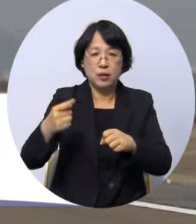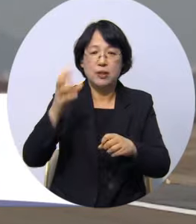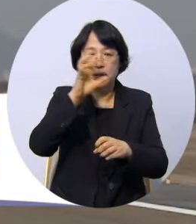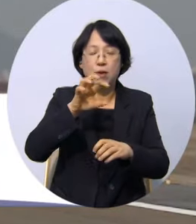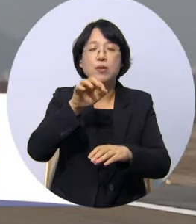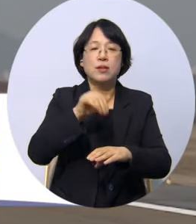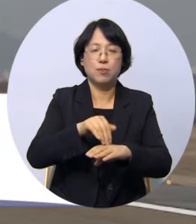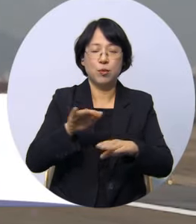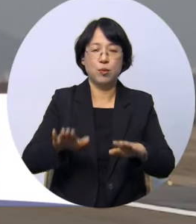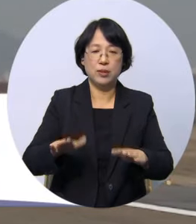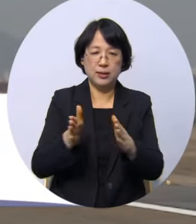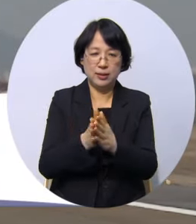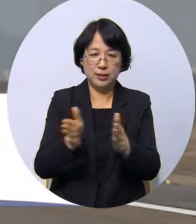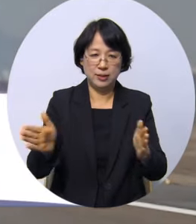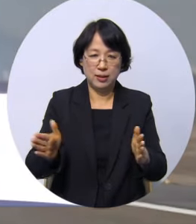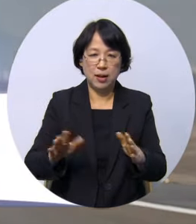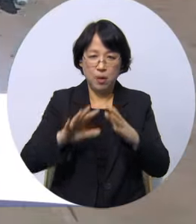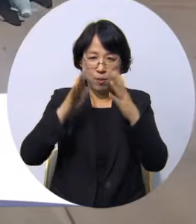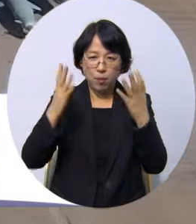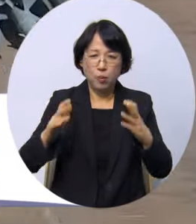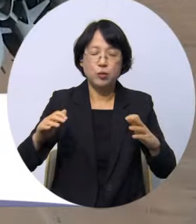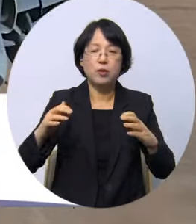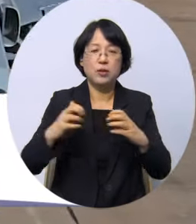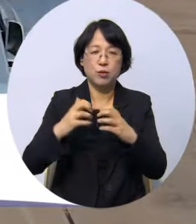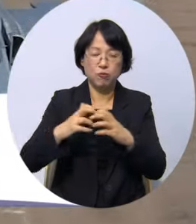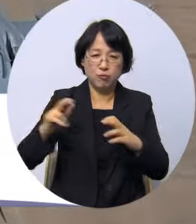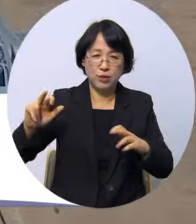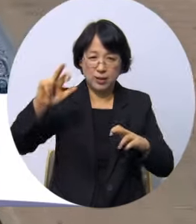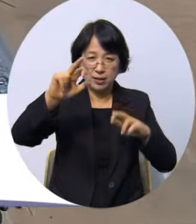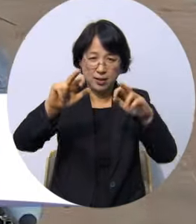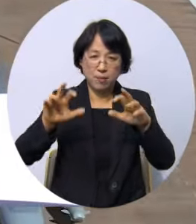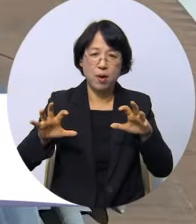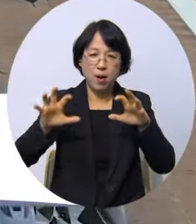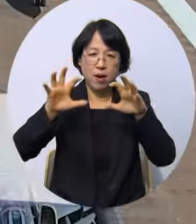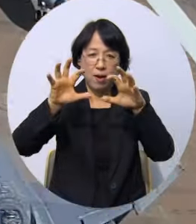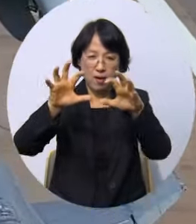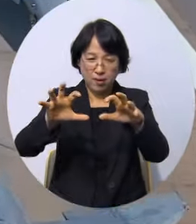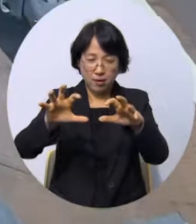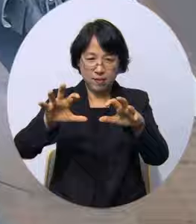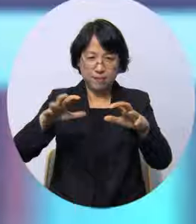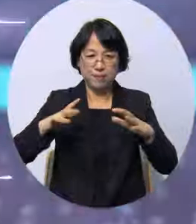보유한 전 기종의 전투기가 총출동해 압도적 공군력을